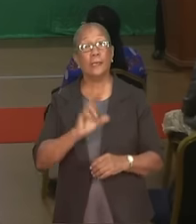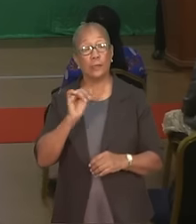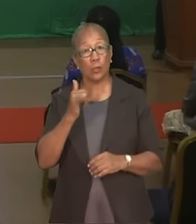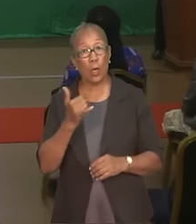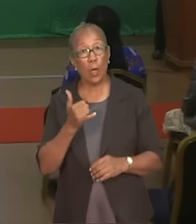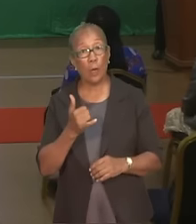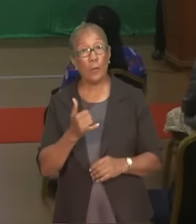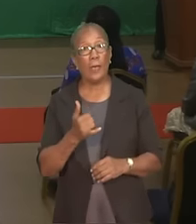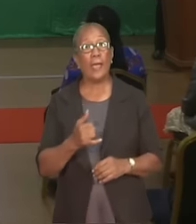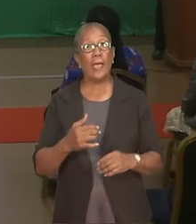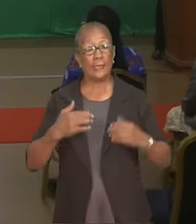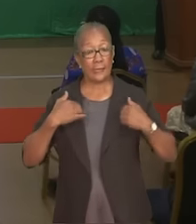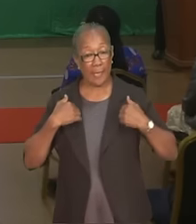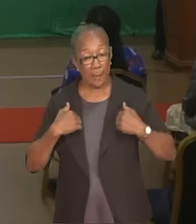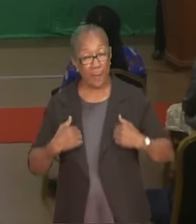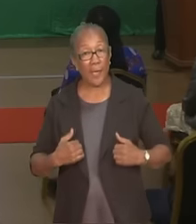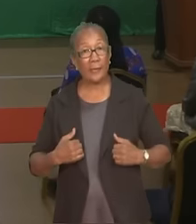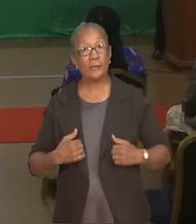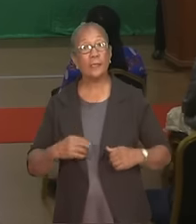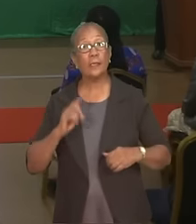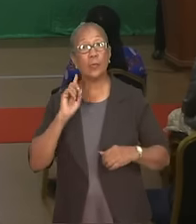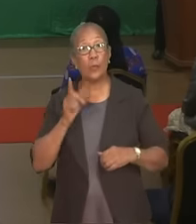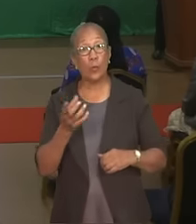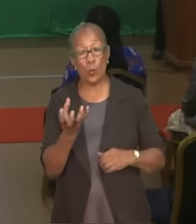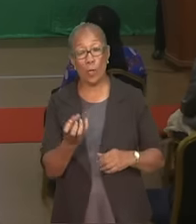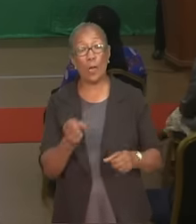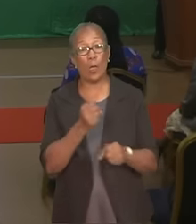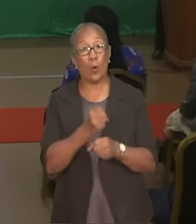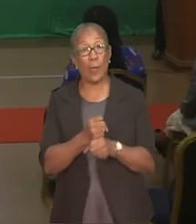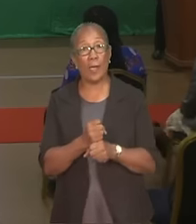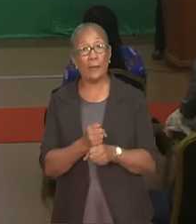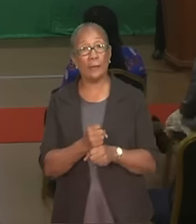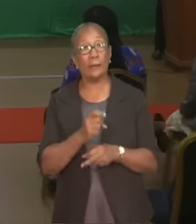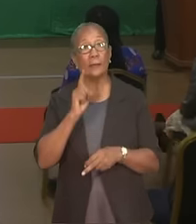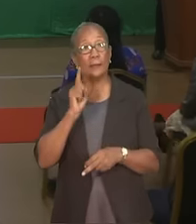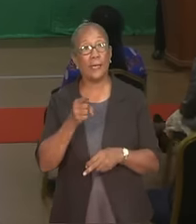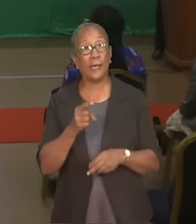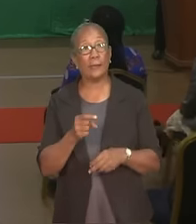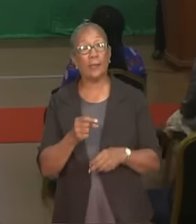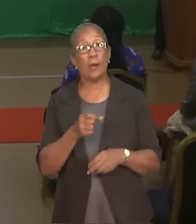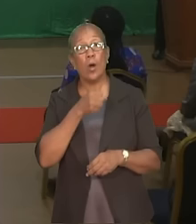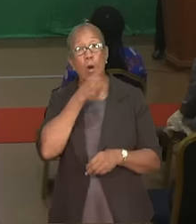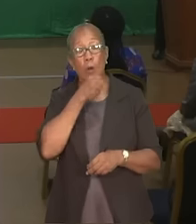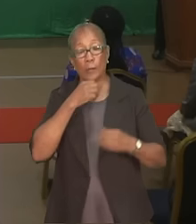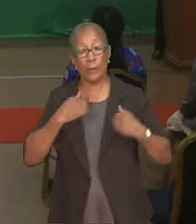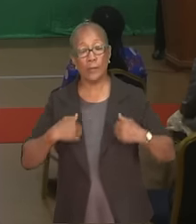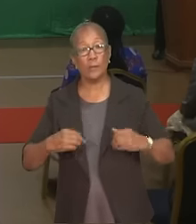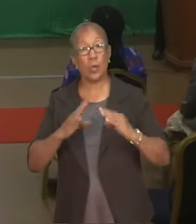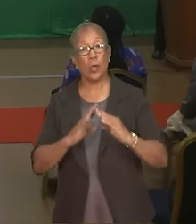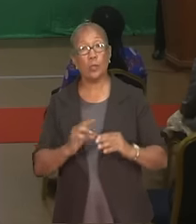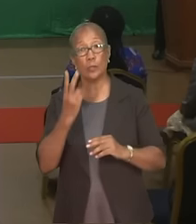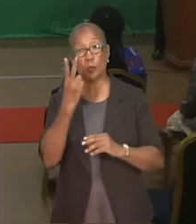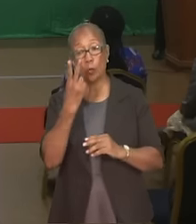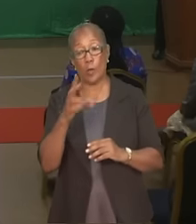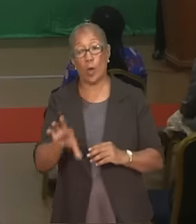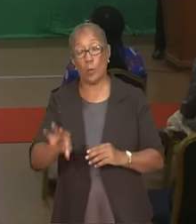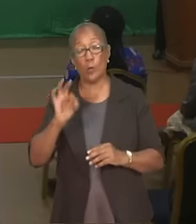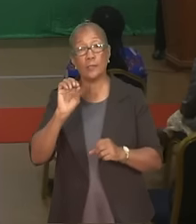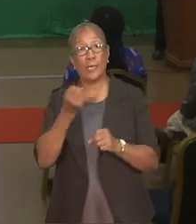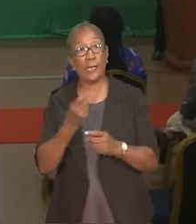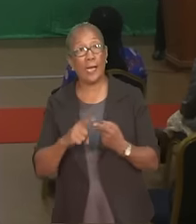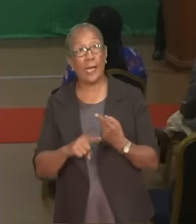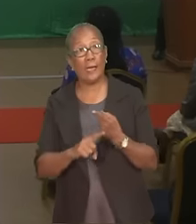Mijn staf, volgens mij de vicepresident dat ook onder mijn aandacht gebracht. Er zijn twee oplossingen die